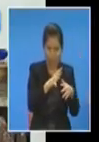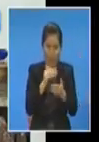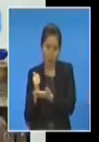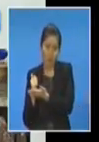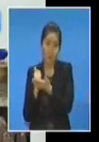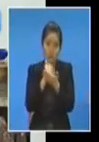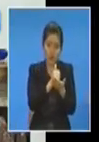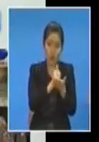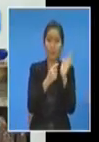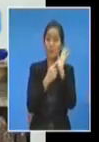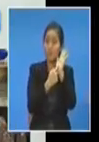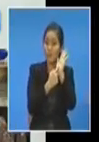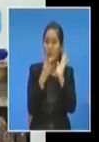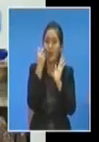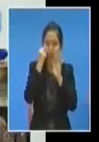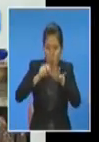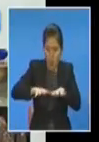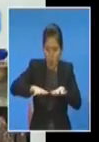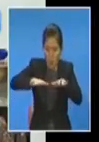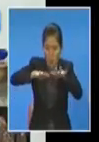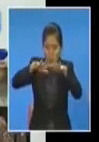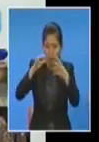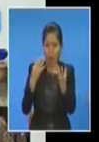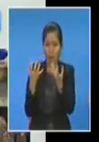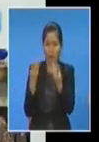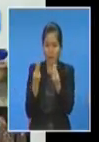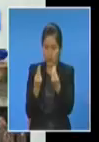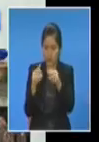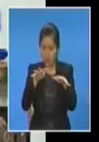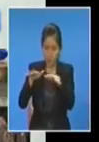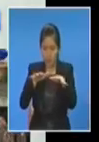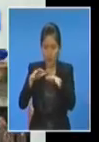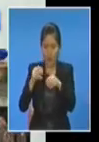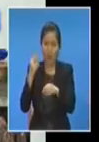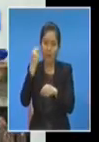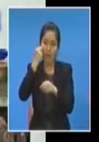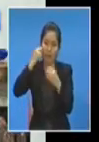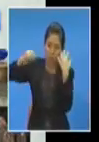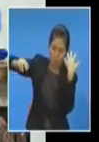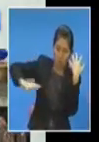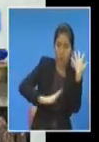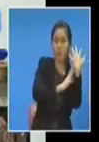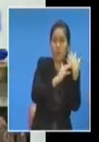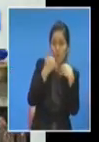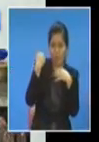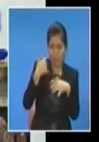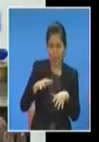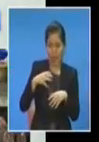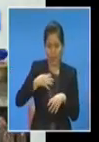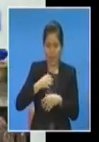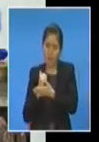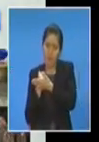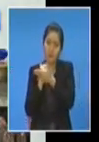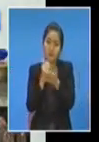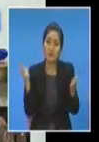น้ำท่วมแล้วแผ่นดินไหวแล้วสึนามิเกิดแล้วแล้วเข้าไปเยียวยาเข้าไปบ